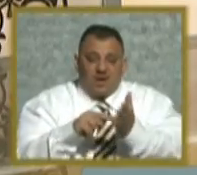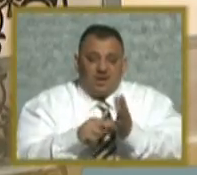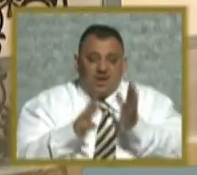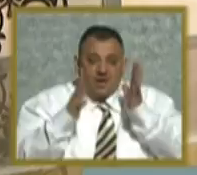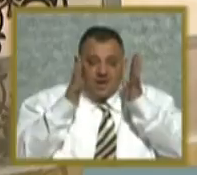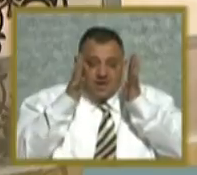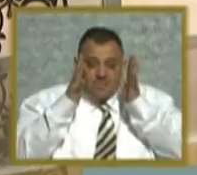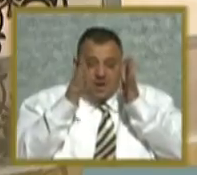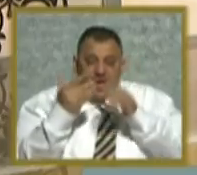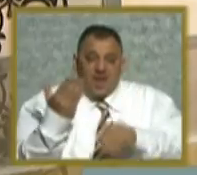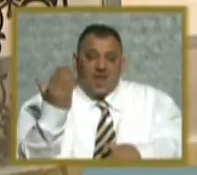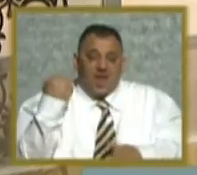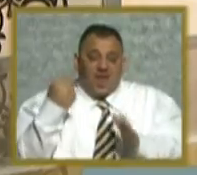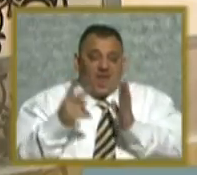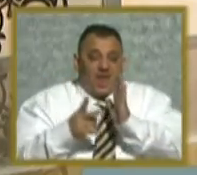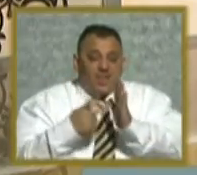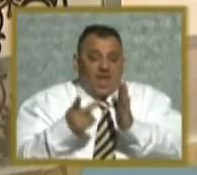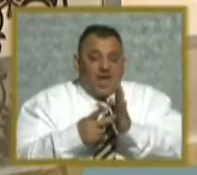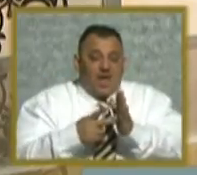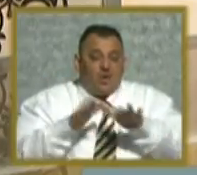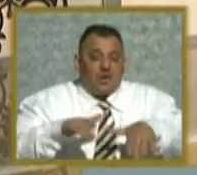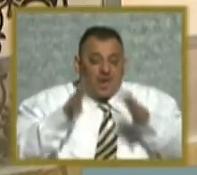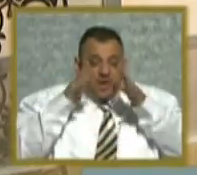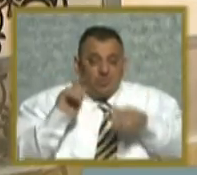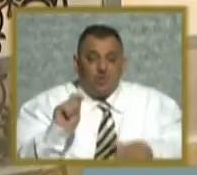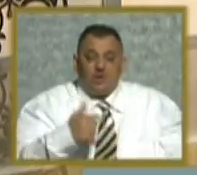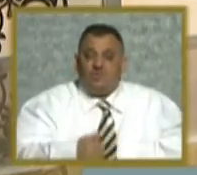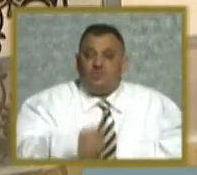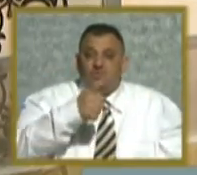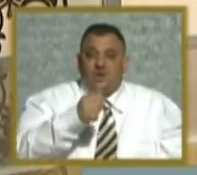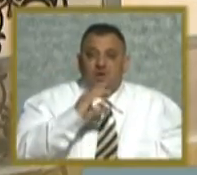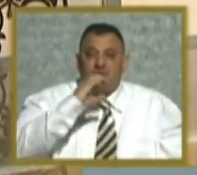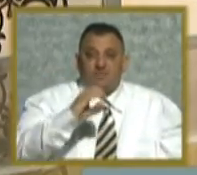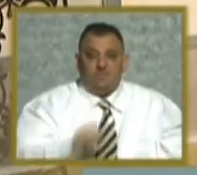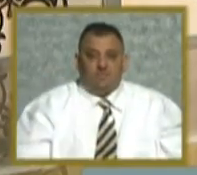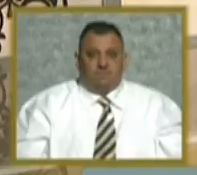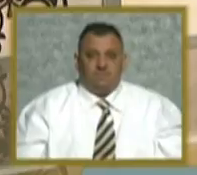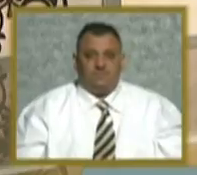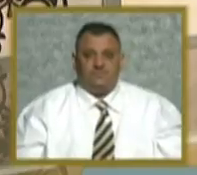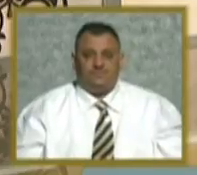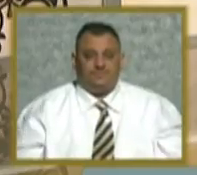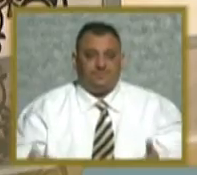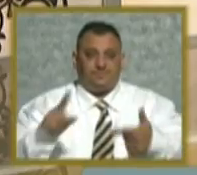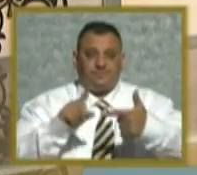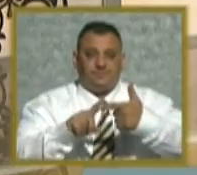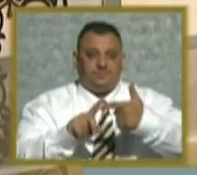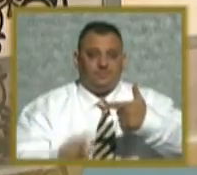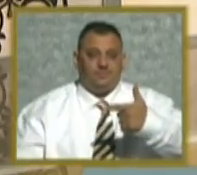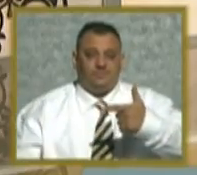يعني فايتة ولا أصلي يعني إيش؟ طيب. ما عارف شيخ. طيب أعطيني السؤال